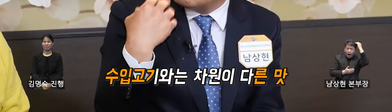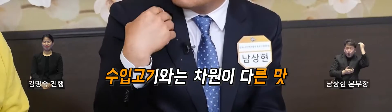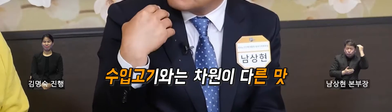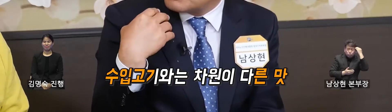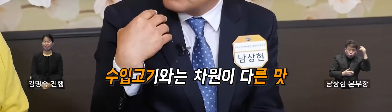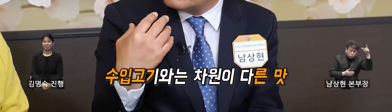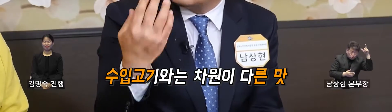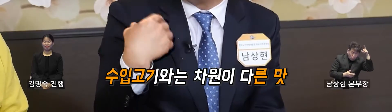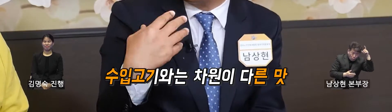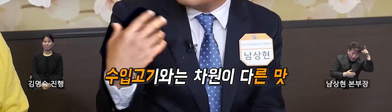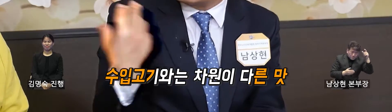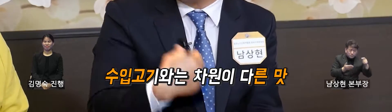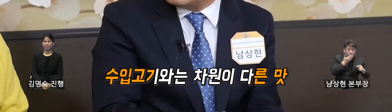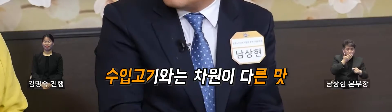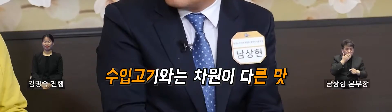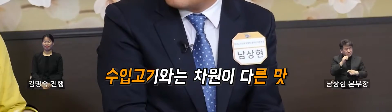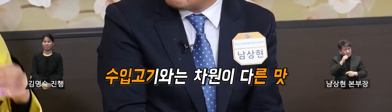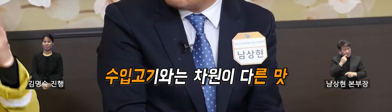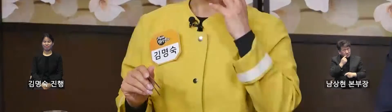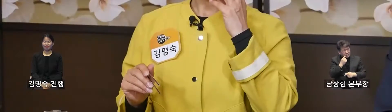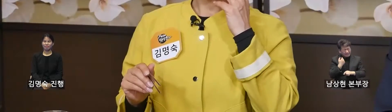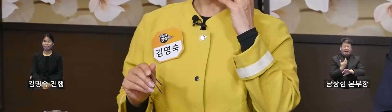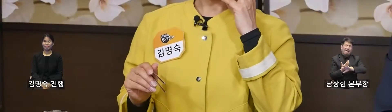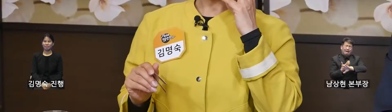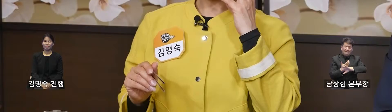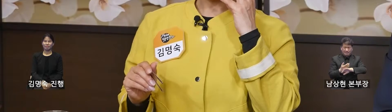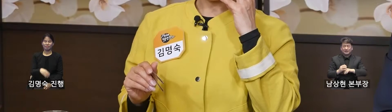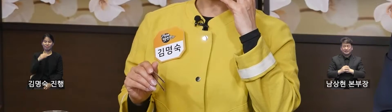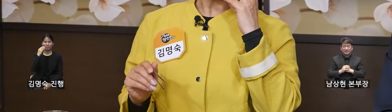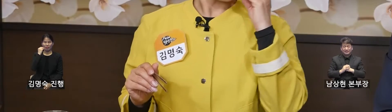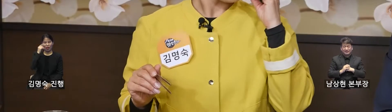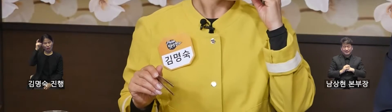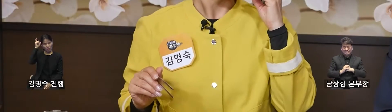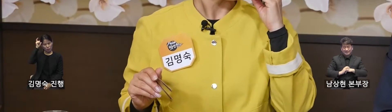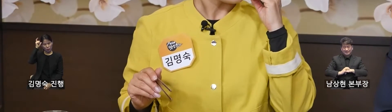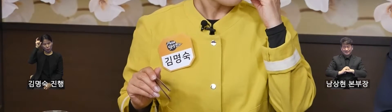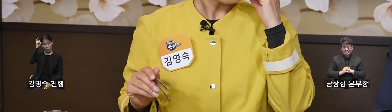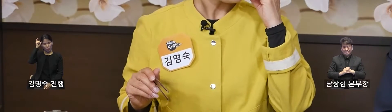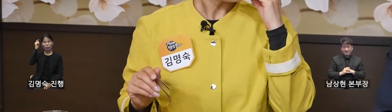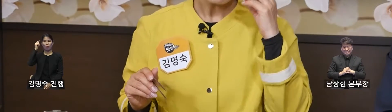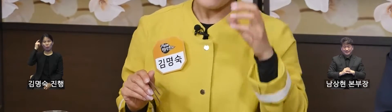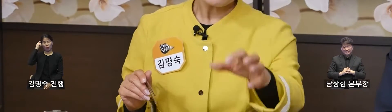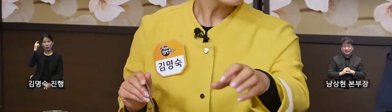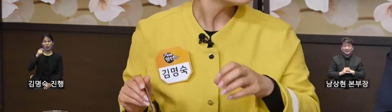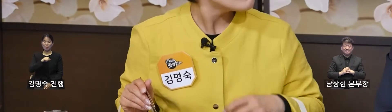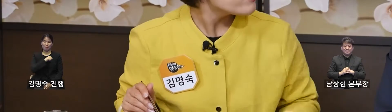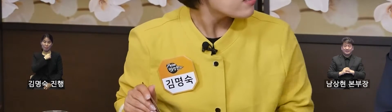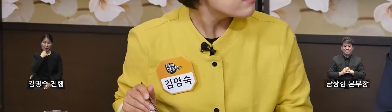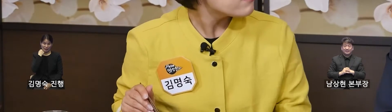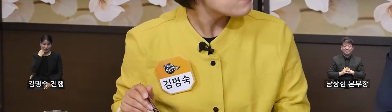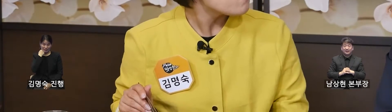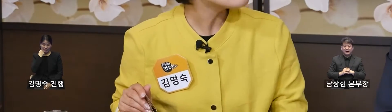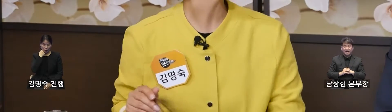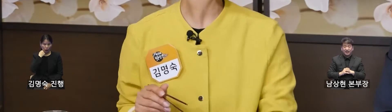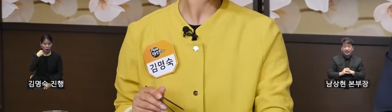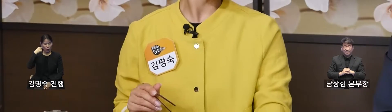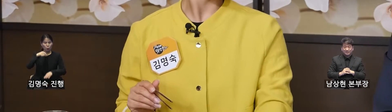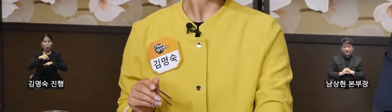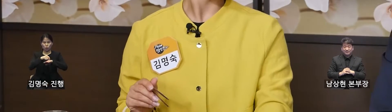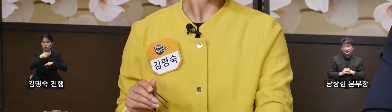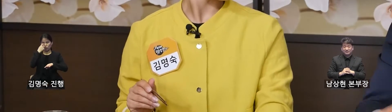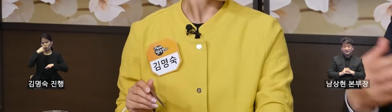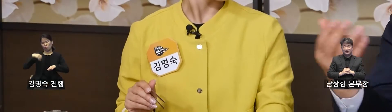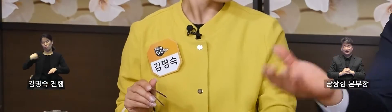또 첫맛도 끝맛도 다르거든요. 그러니까 이렇게 소 머리에 이렇게 맛있는 부위가 있는지